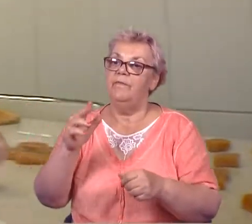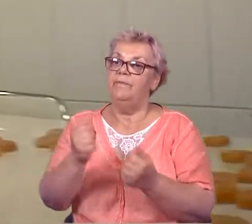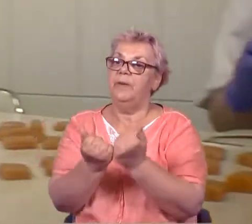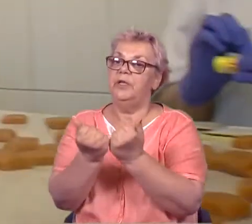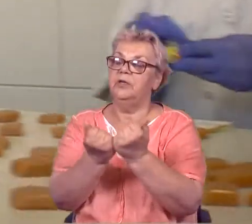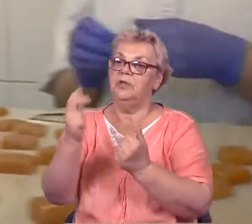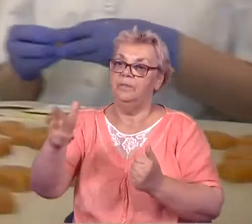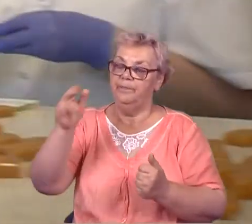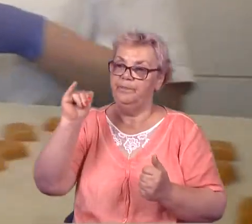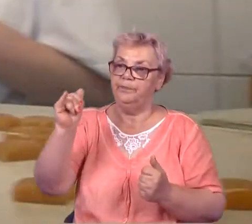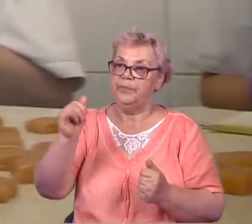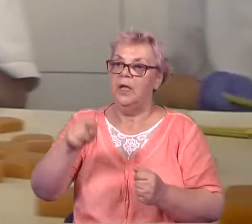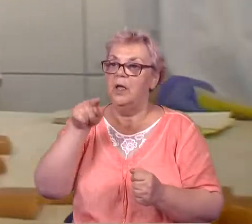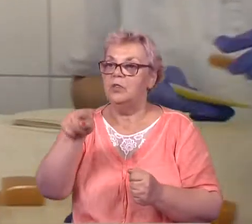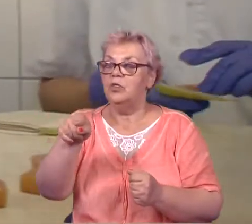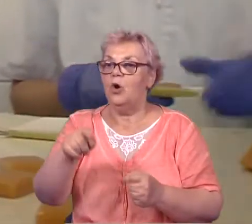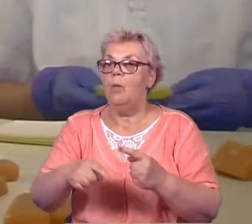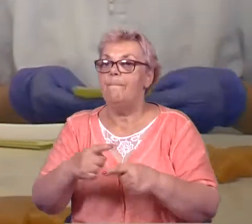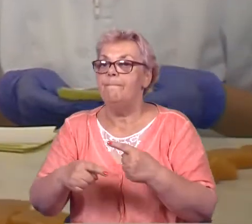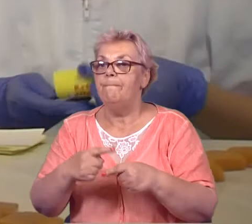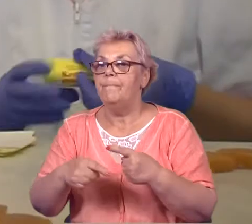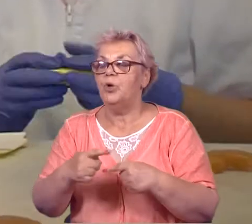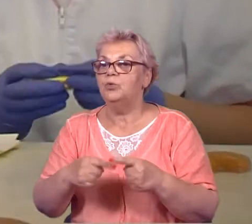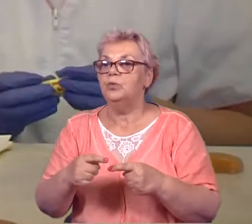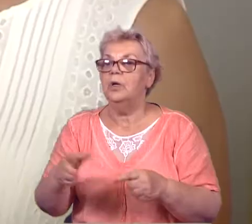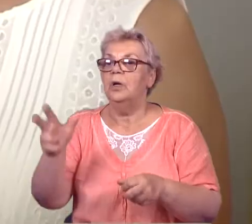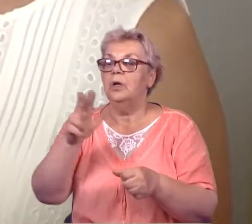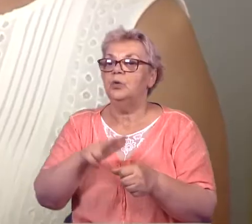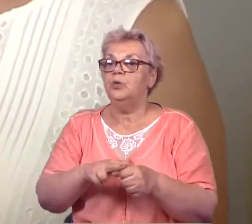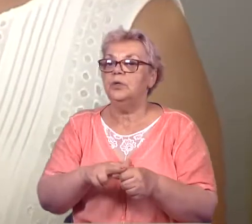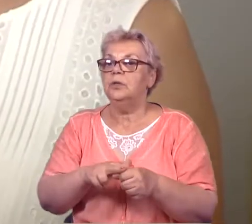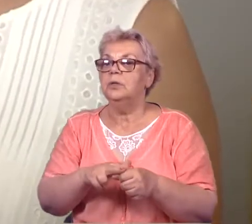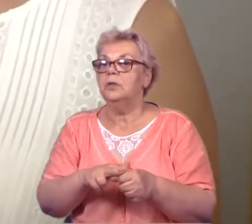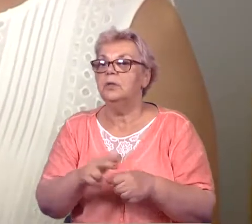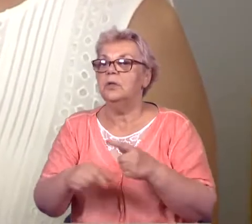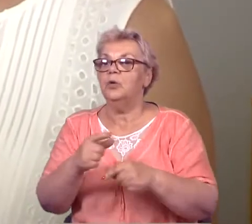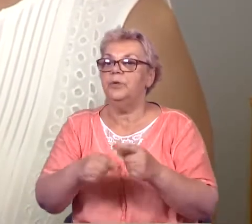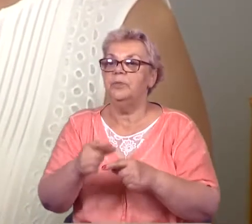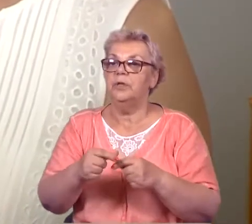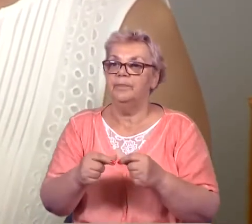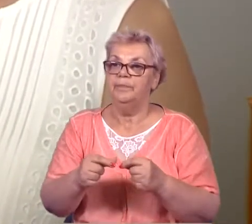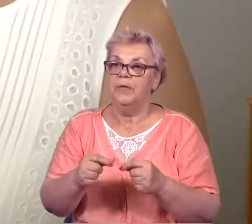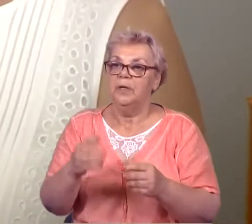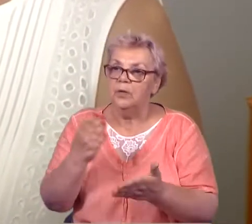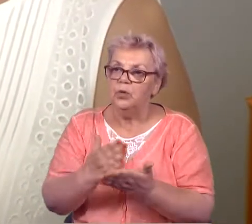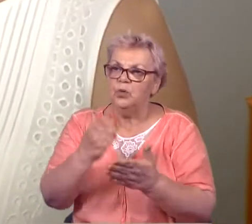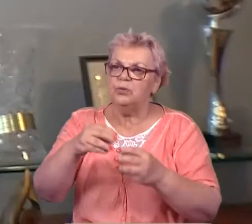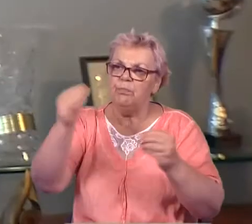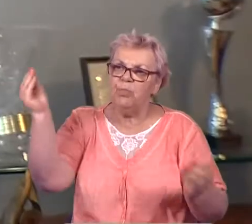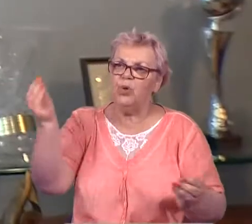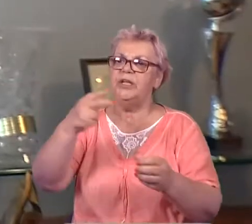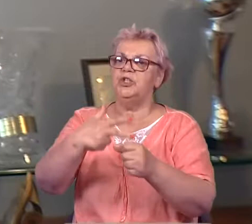Jest to produkt, który odnawia dziedzictwo gospodarcze. Robimy w naszym zakładzie już ją ponad 30